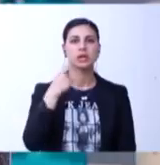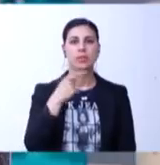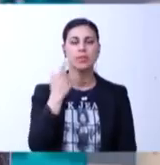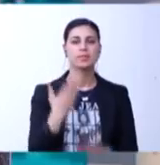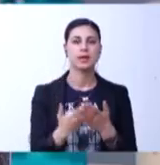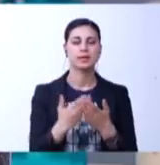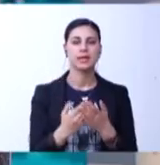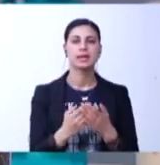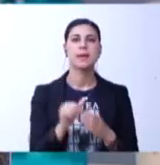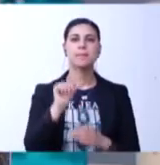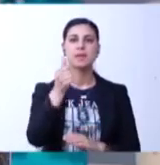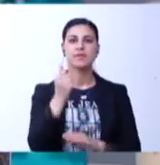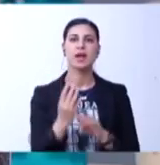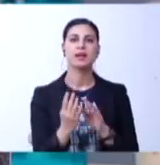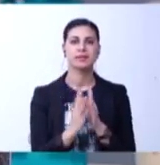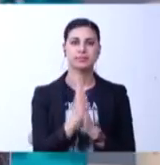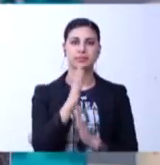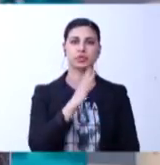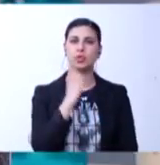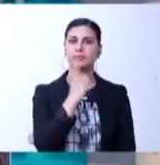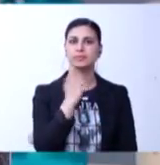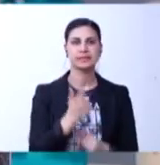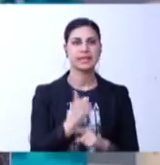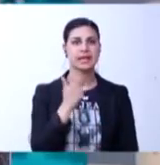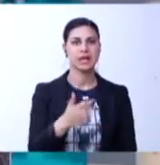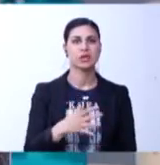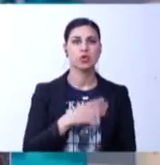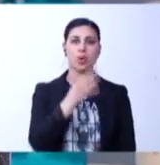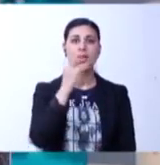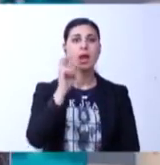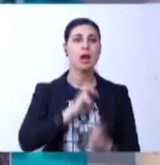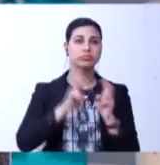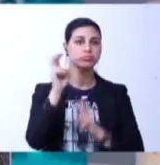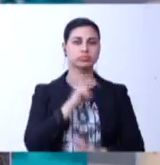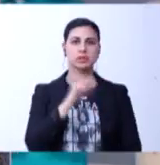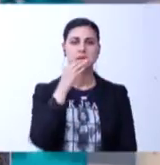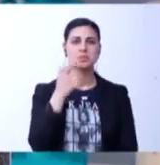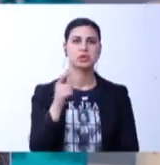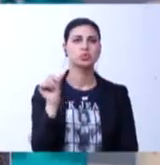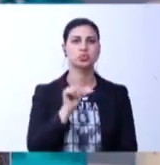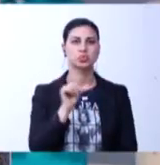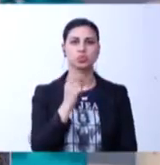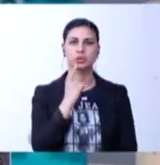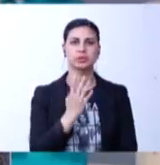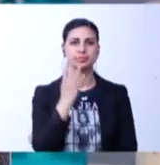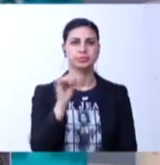რომ აი სარძევე თანკბილვის პერიოდში ბავშვს ქონდა იდეალური თანკბილვა, ხოლო რომ მოიცვალა, შემდეგ უკვე აღარ იყო ის ისეთი კარგი.